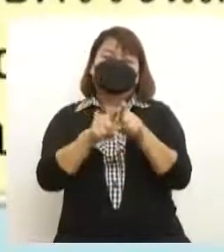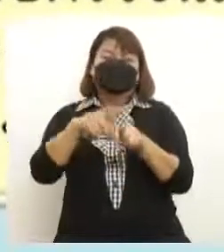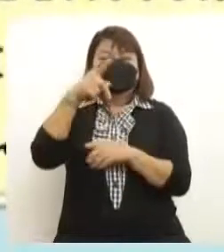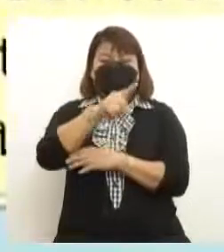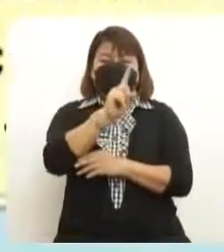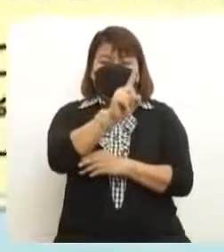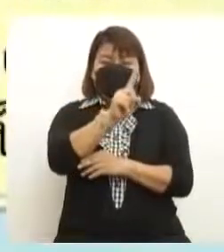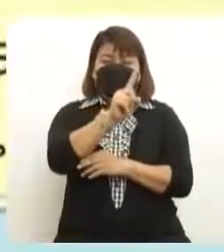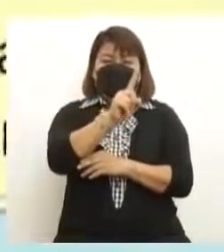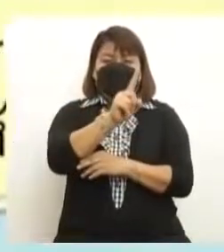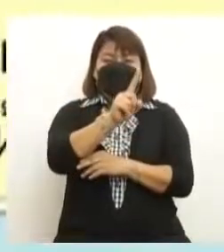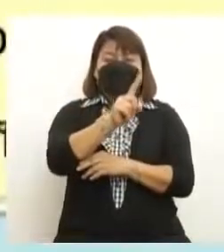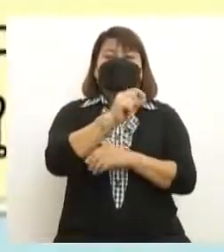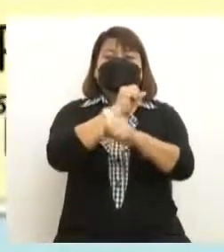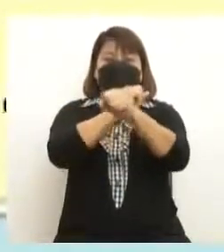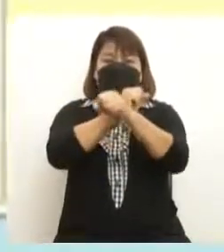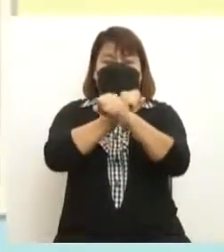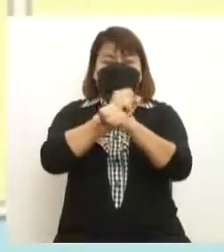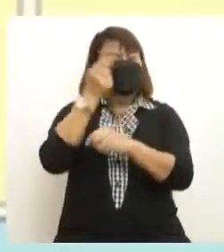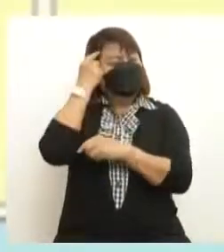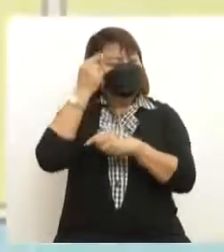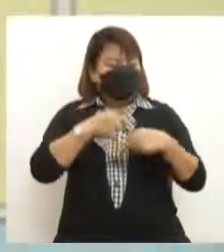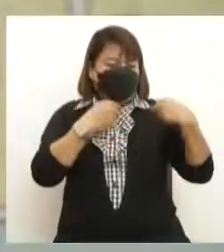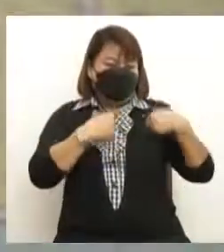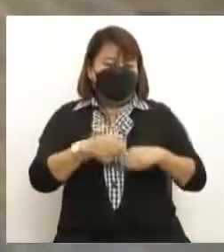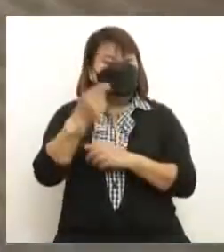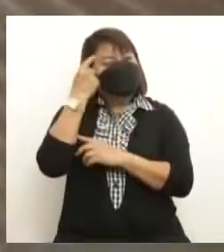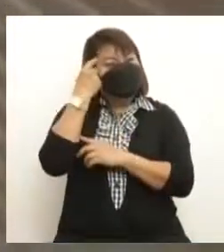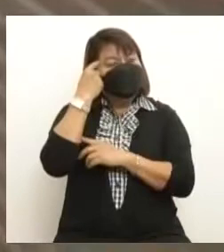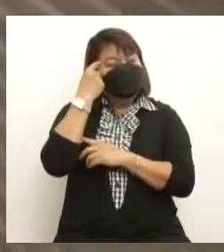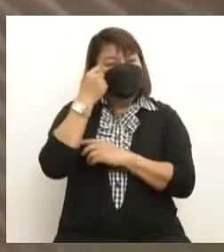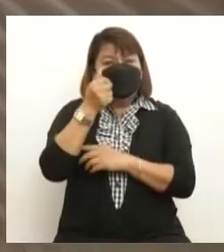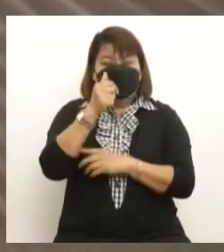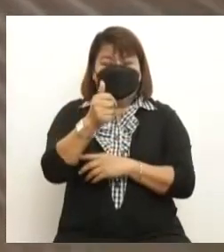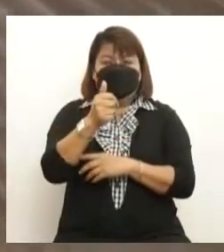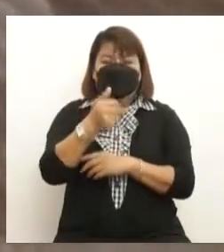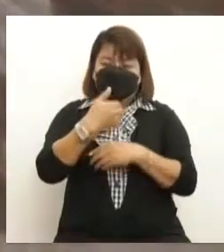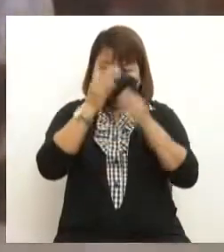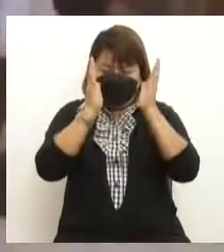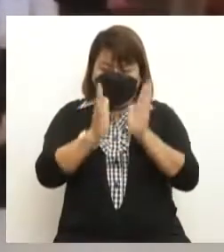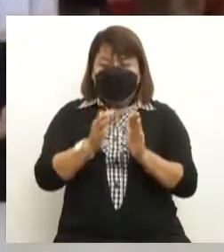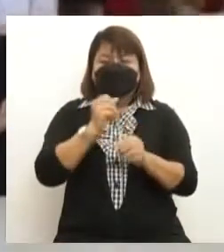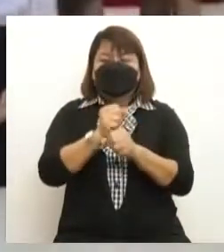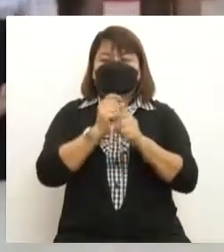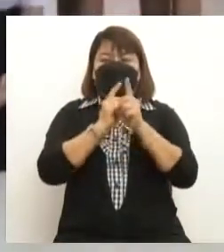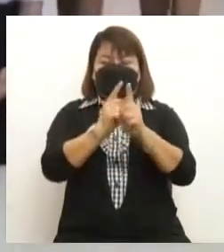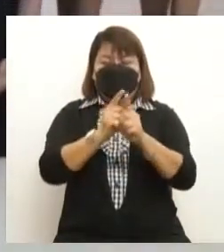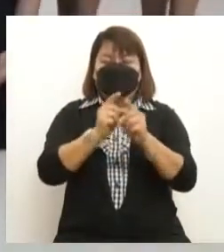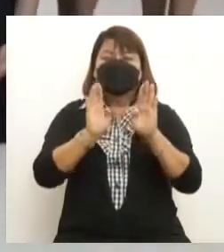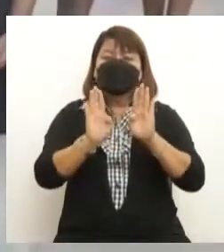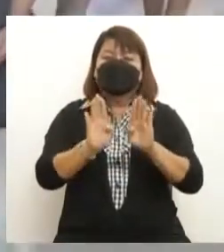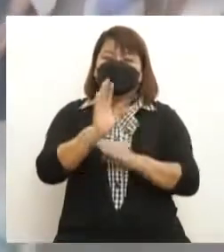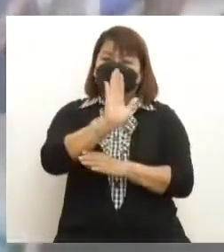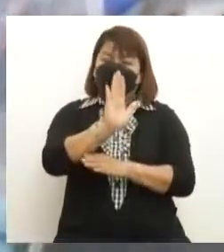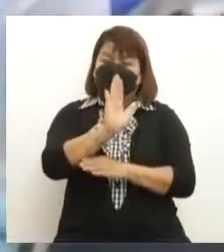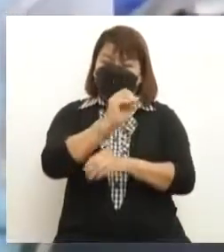P Protect การสร้างจิตสำนึกและคุณลักษณะที่ดีโดยบุคคลที่ปฏิบัติตามมาตรการและข้อบังคับเพื่อเป็น